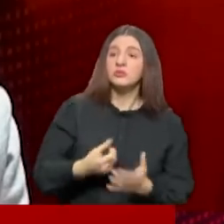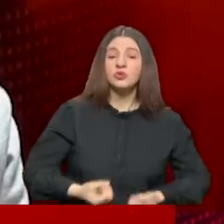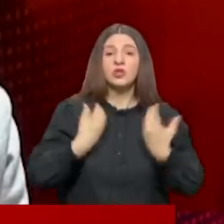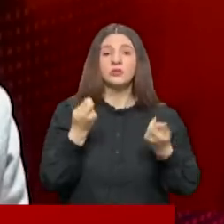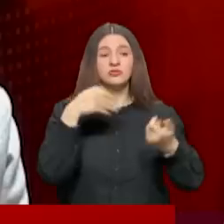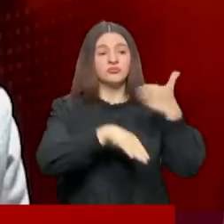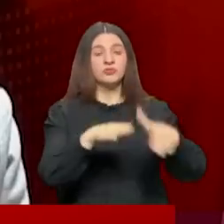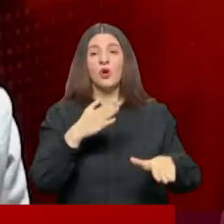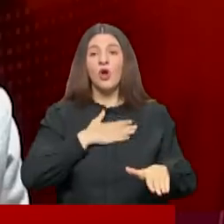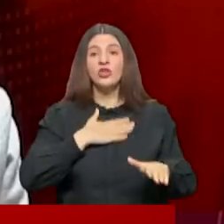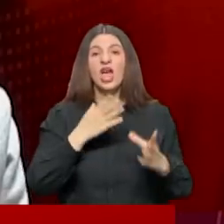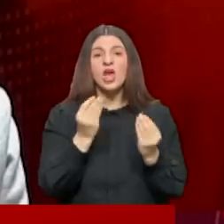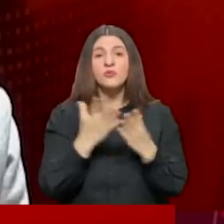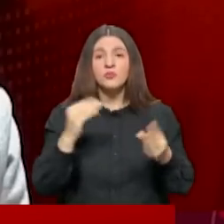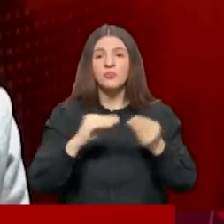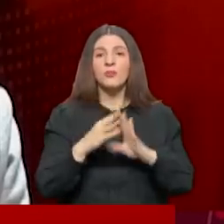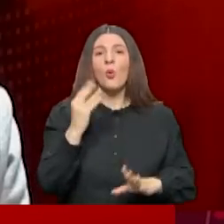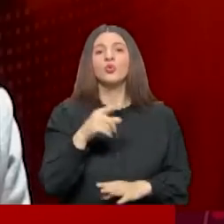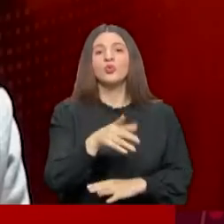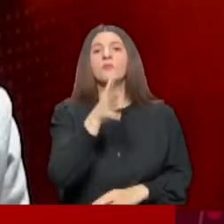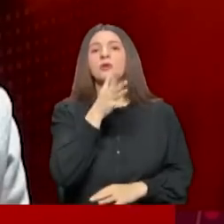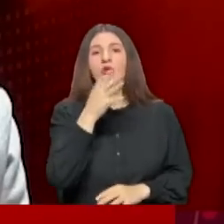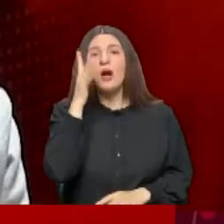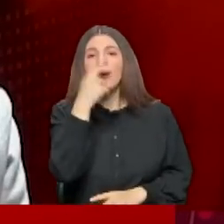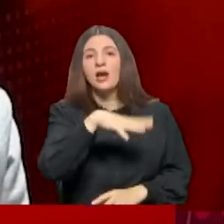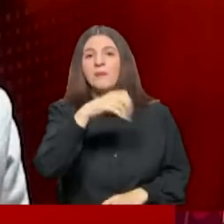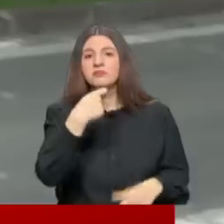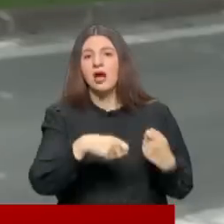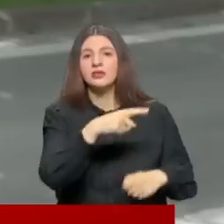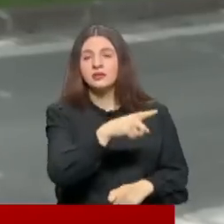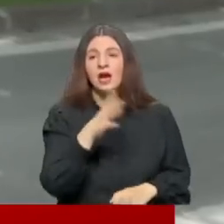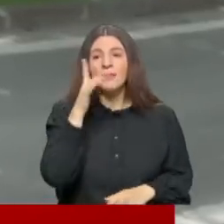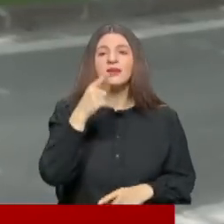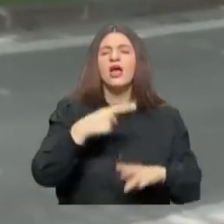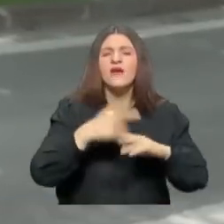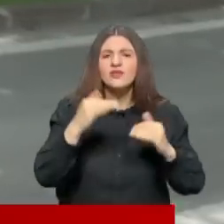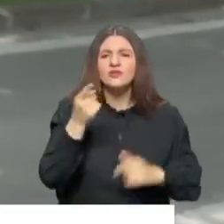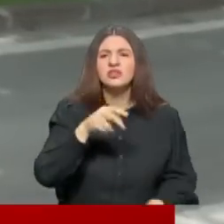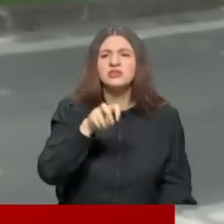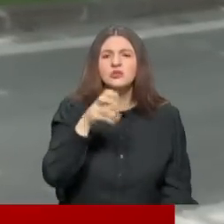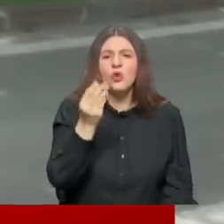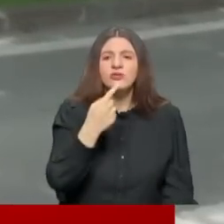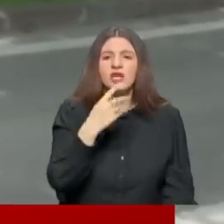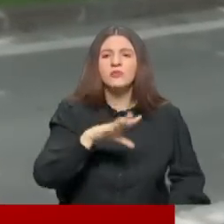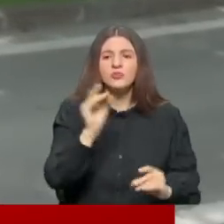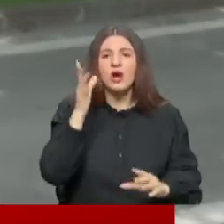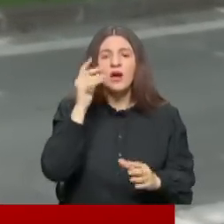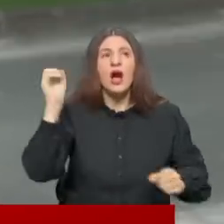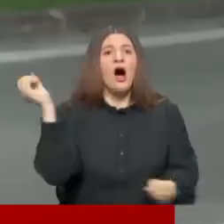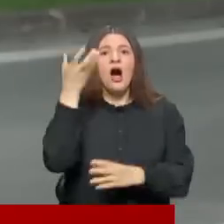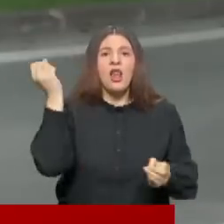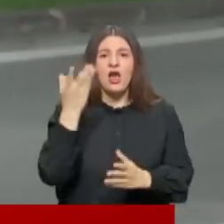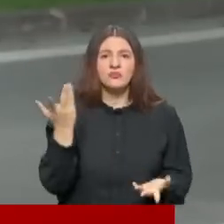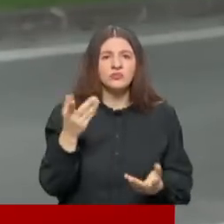üretimin, istihdamın önündeki en büyük sorun olduğunu biliyor Amerikan Merkez Bankası. Amerika'da enflasyon %8'e çıktı diye bütün Amerika alarm